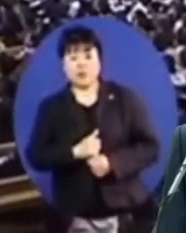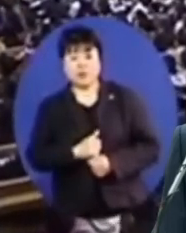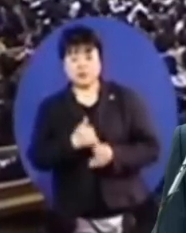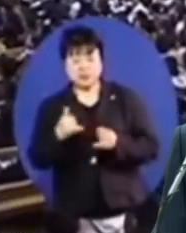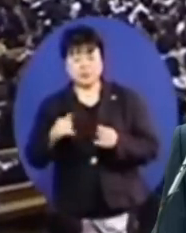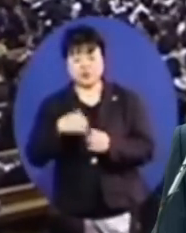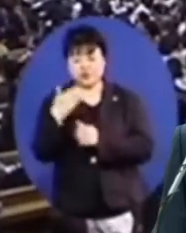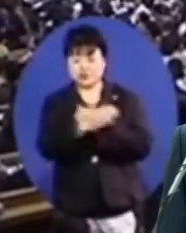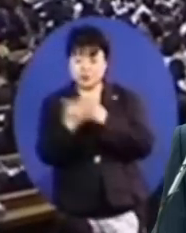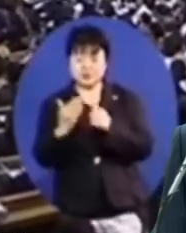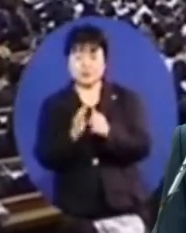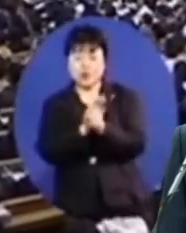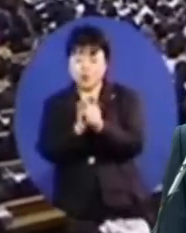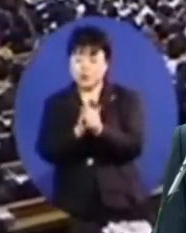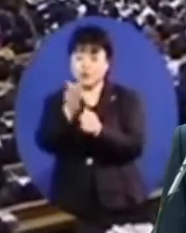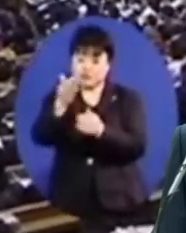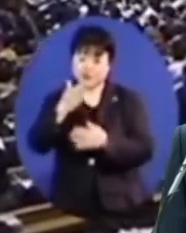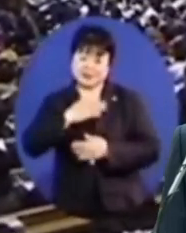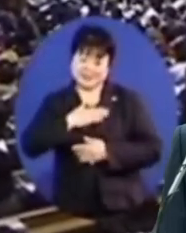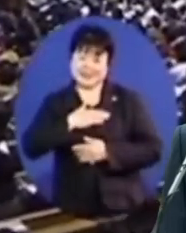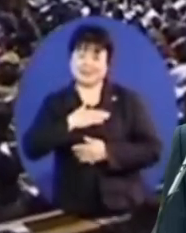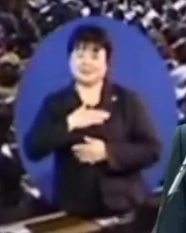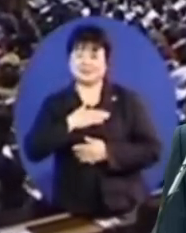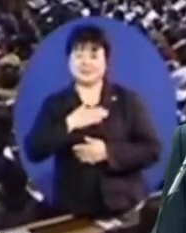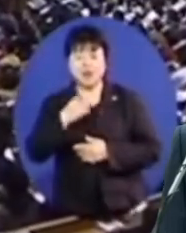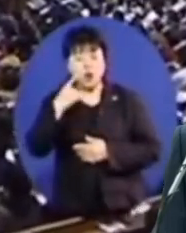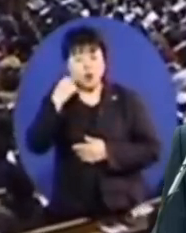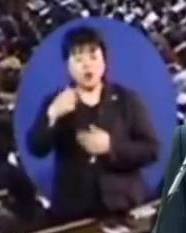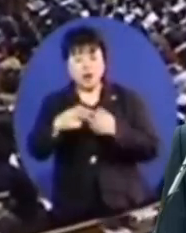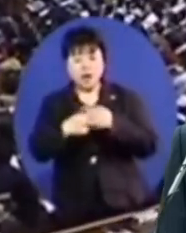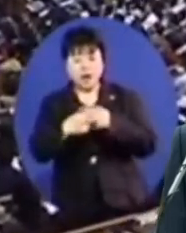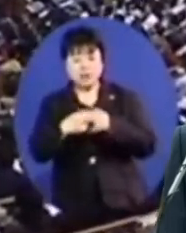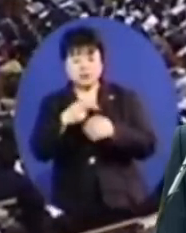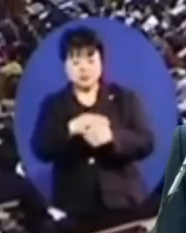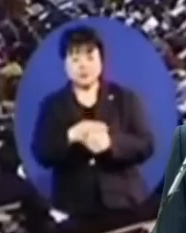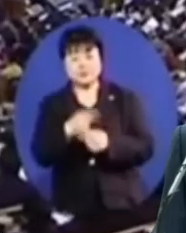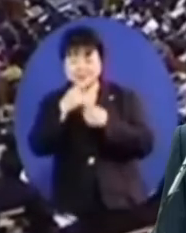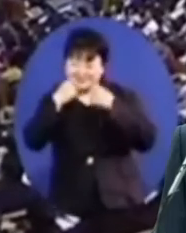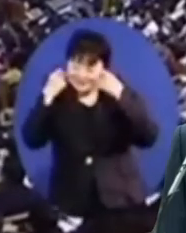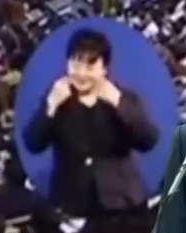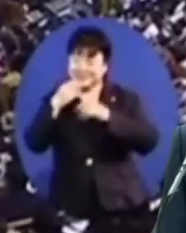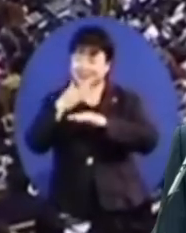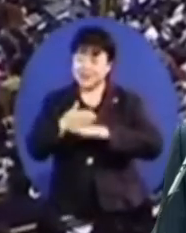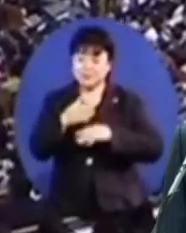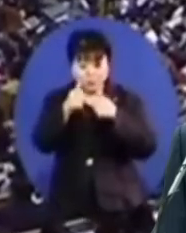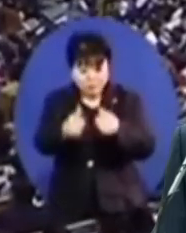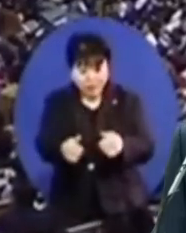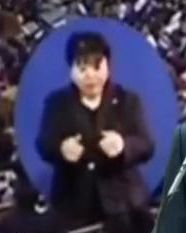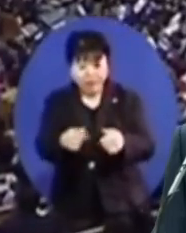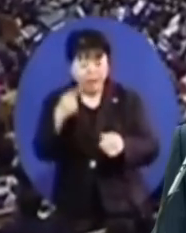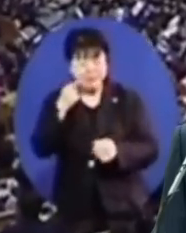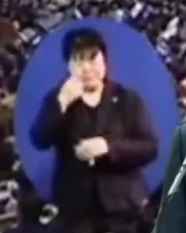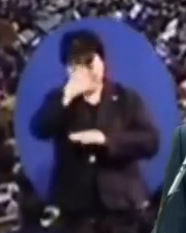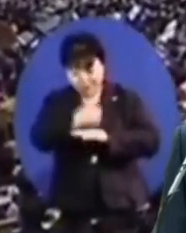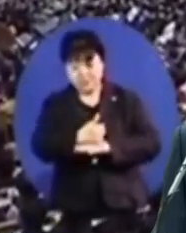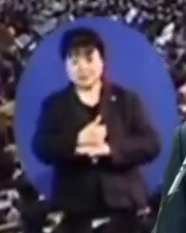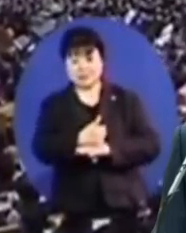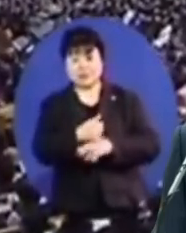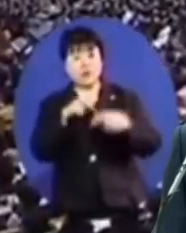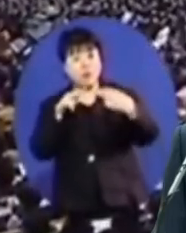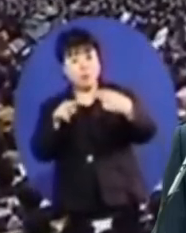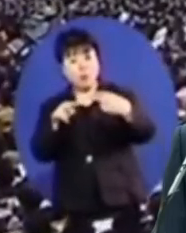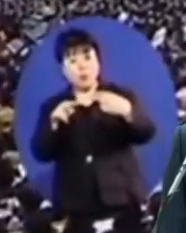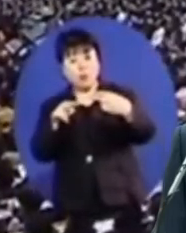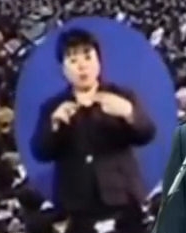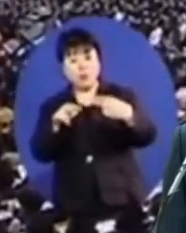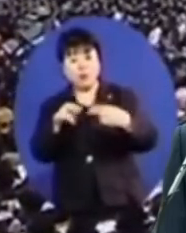사람들을 위로해 주었어. 내가 회진해 나가면 그분은 언제나 나에게 웃으며 감사하다고 했어. 나는 그때 나라면